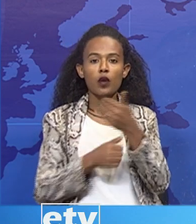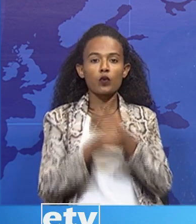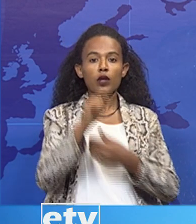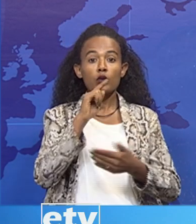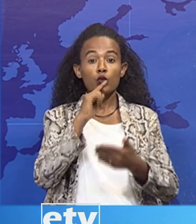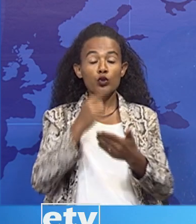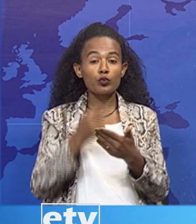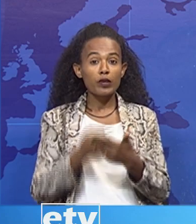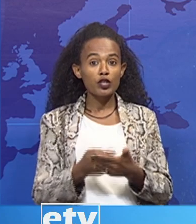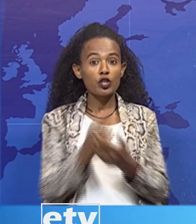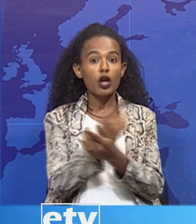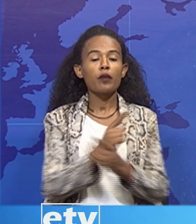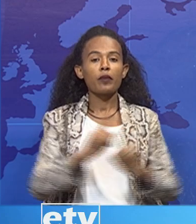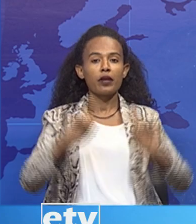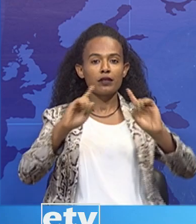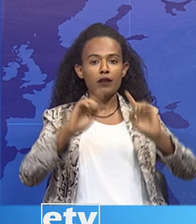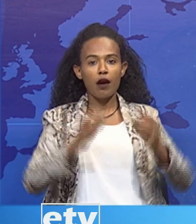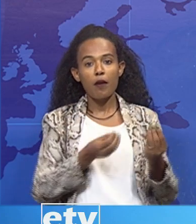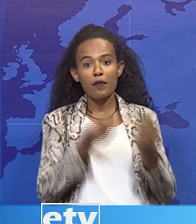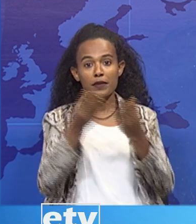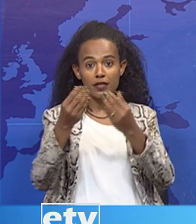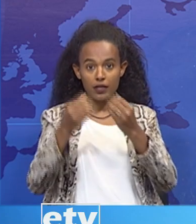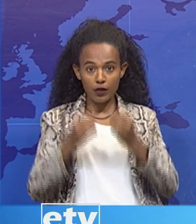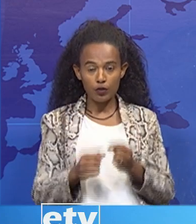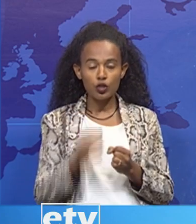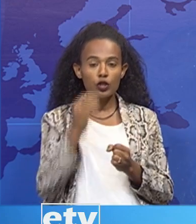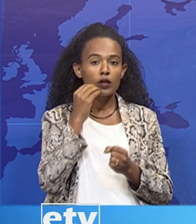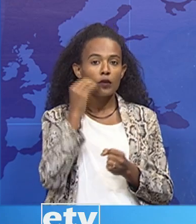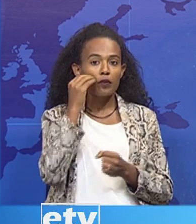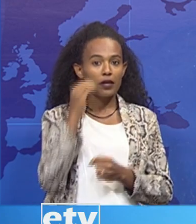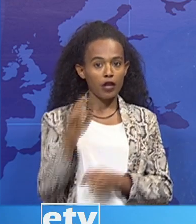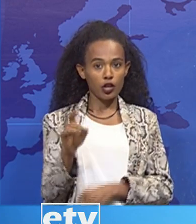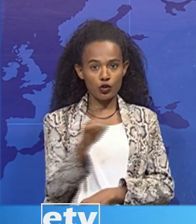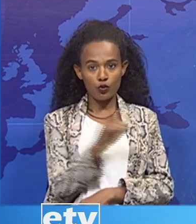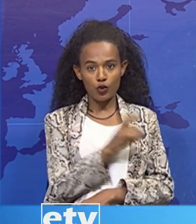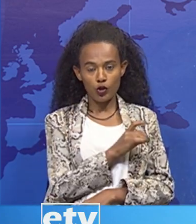መረጃን በነጻ ማቀበል የሚችል ቤታቸው ሆነው